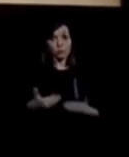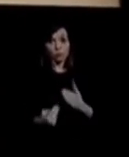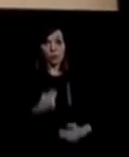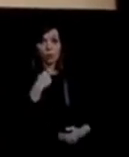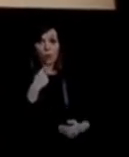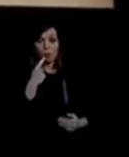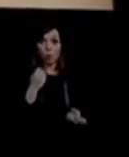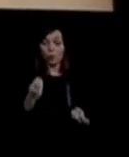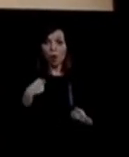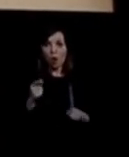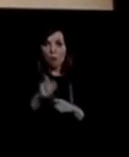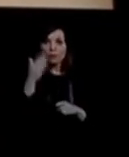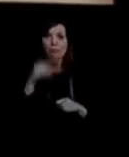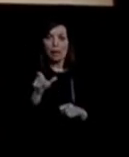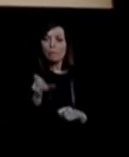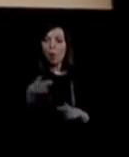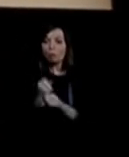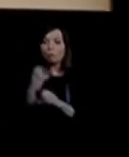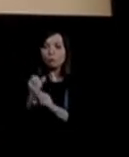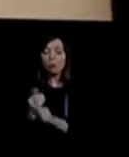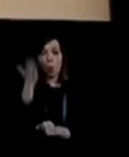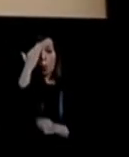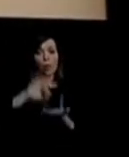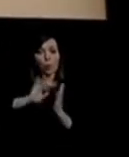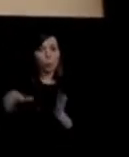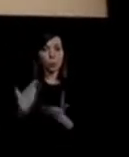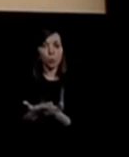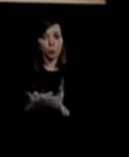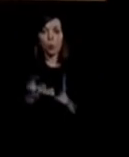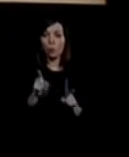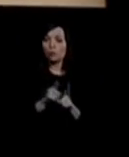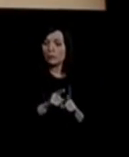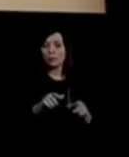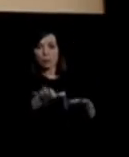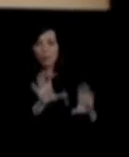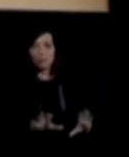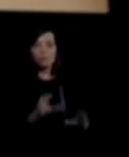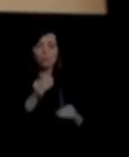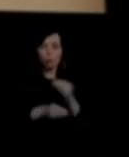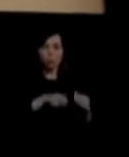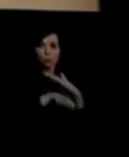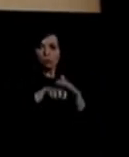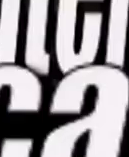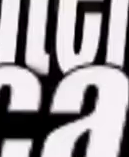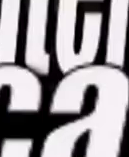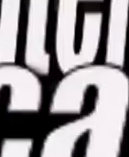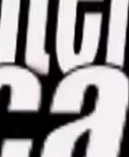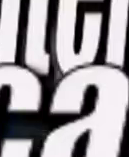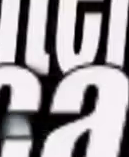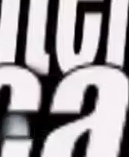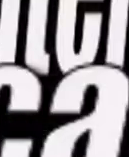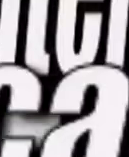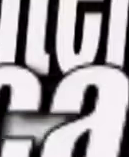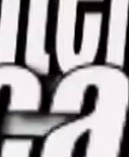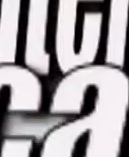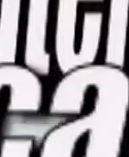généralement le champion de l'acronyme et le record man du nombre d'administrations ou de cases qu'il faut aller cocher. En fonction de la